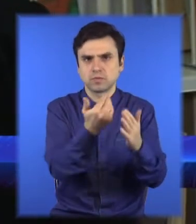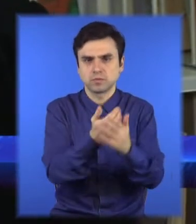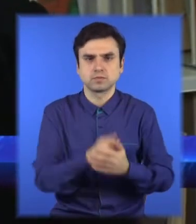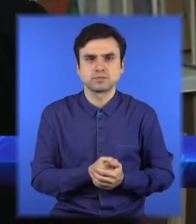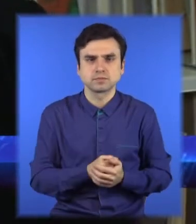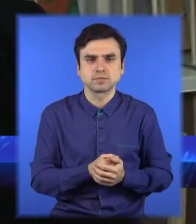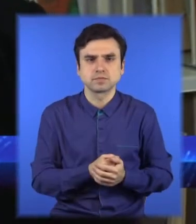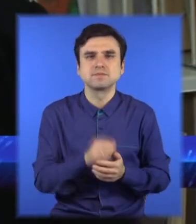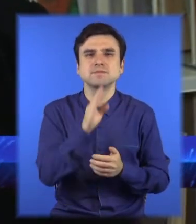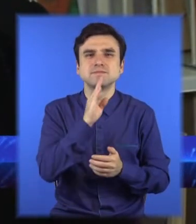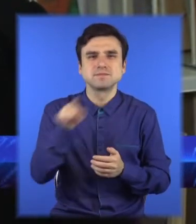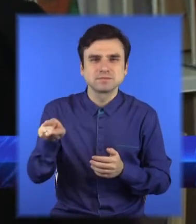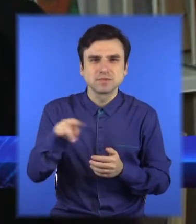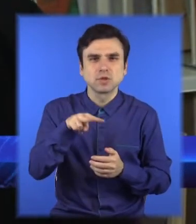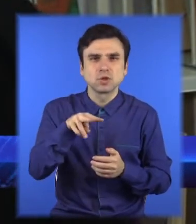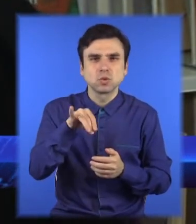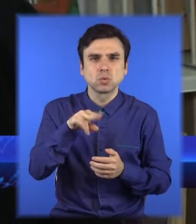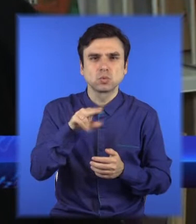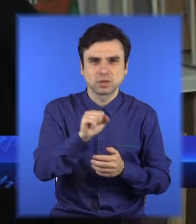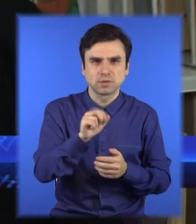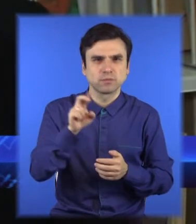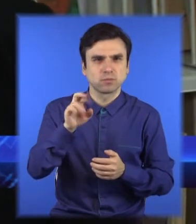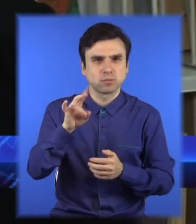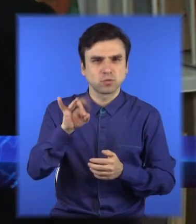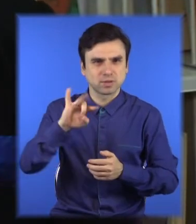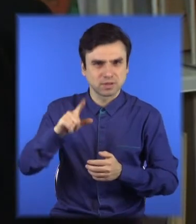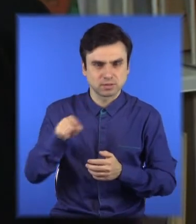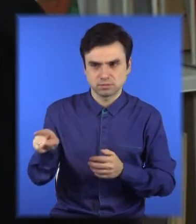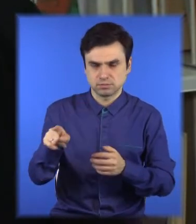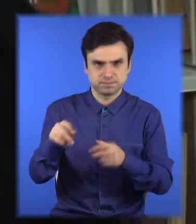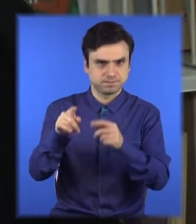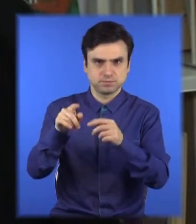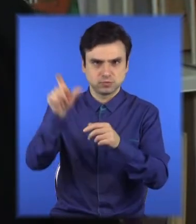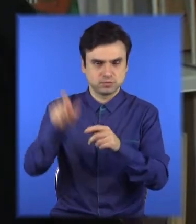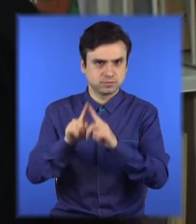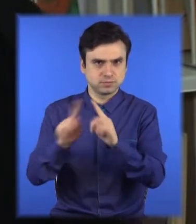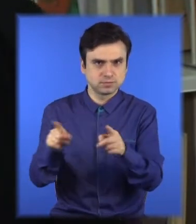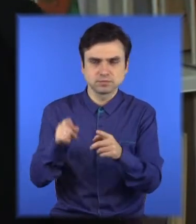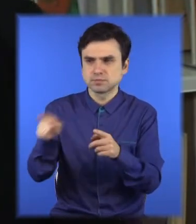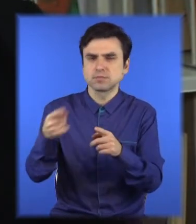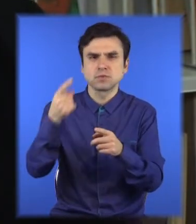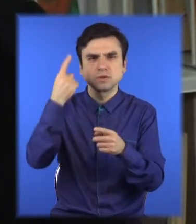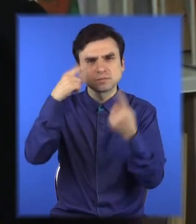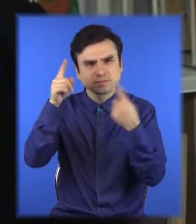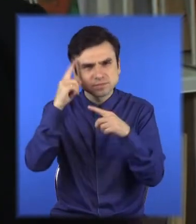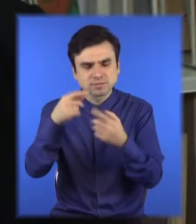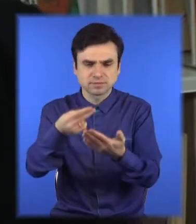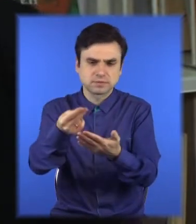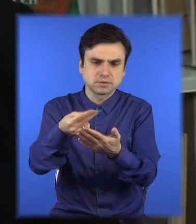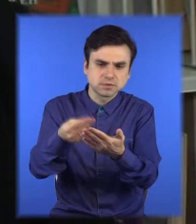Бондар зовсім з іншого боку, як мисткиню у царині і ошибани,